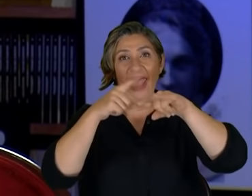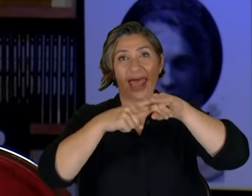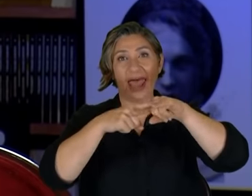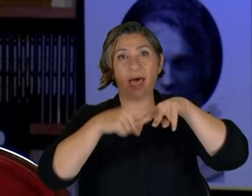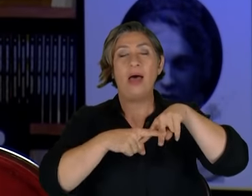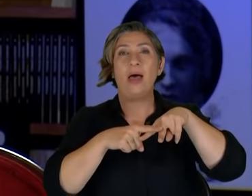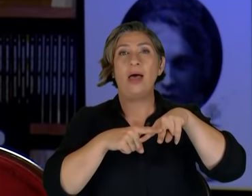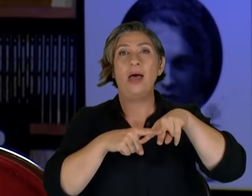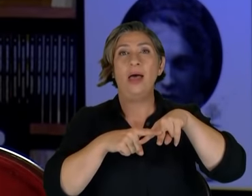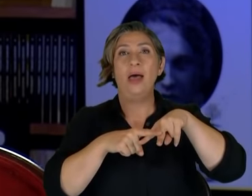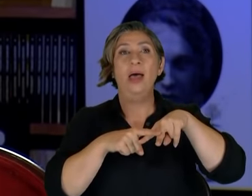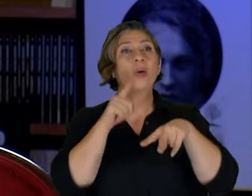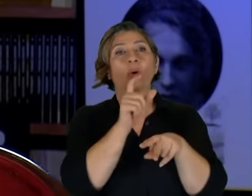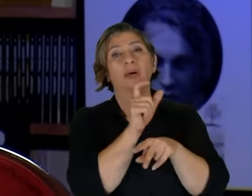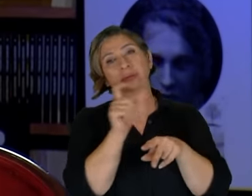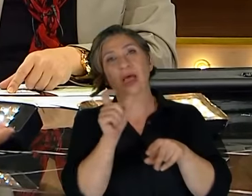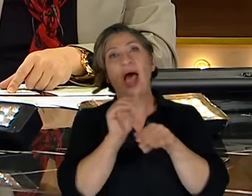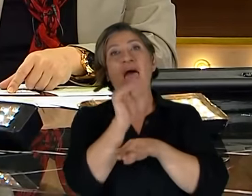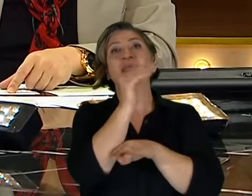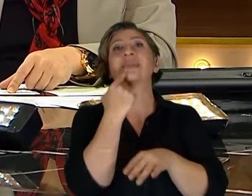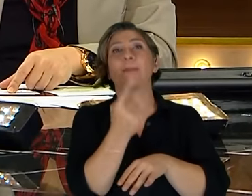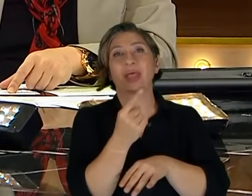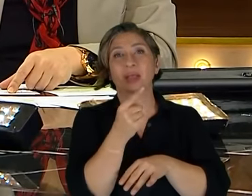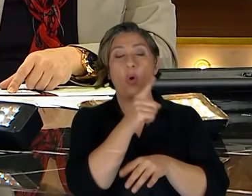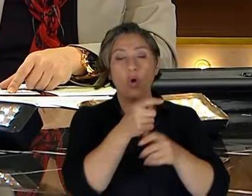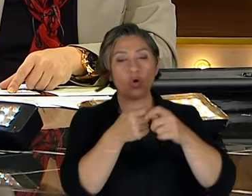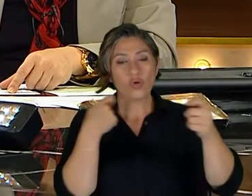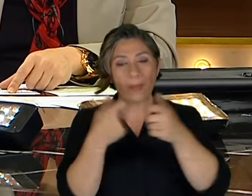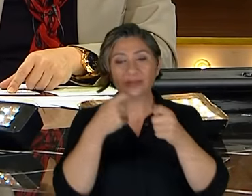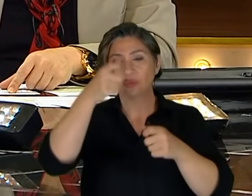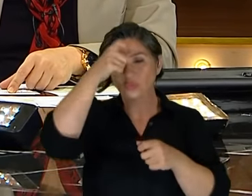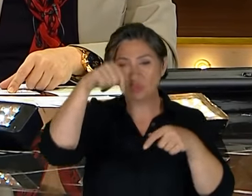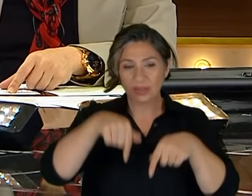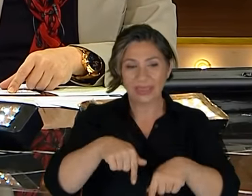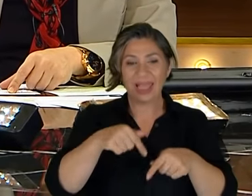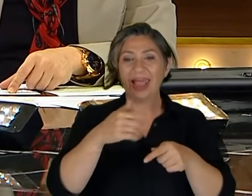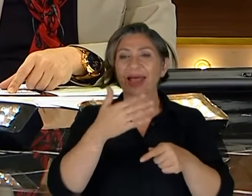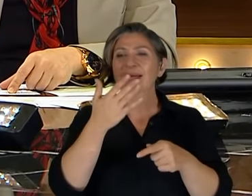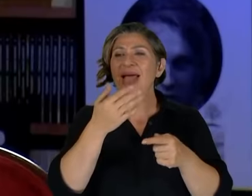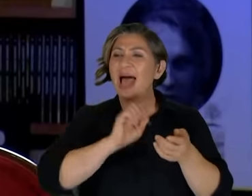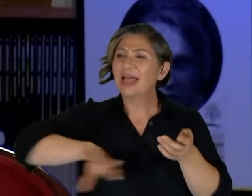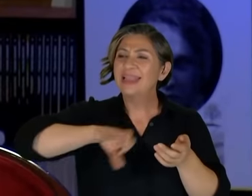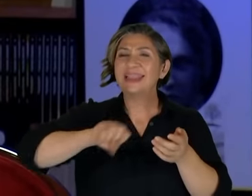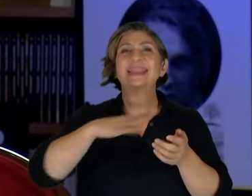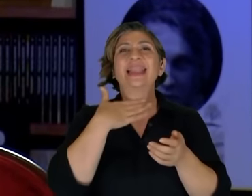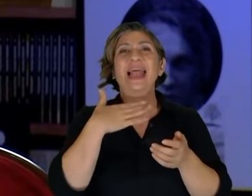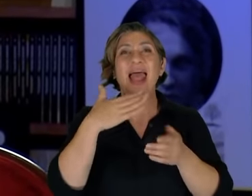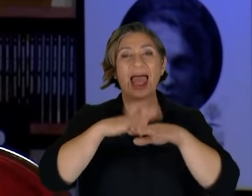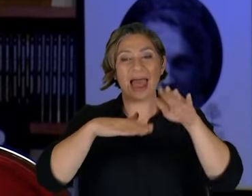Maisha. Hayat demek ve işte o kumaşlar ve Türkiye'de artık derilerden el yapımı